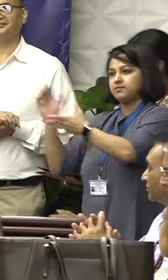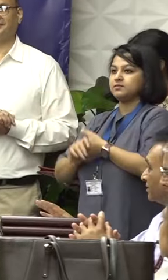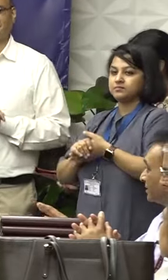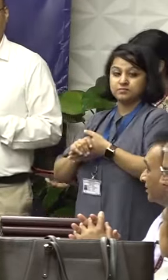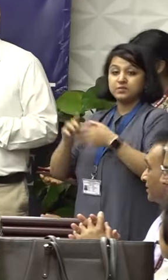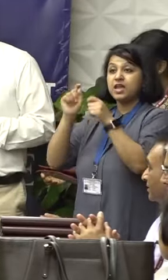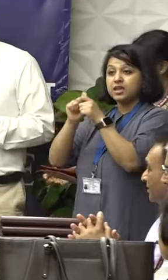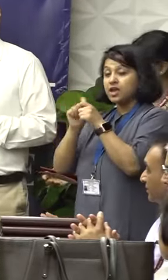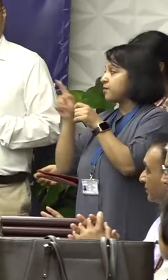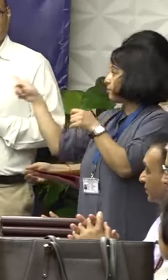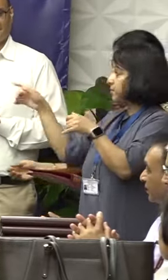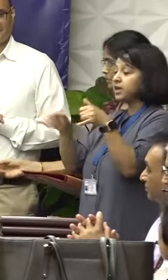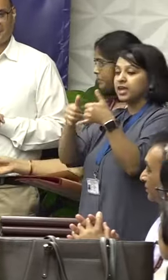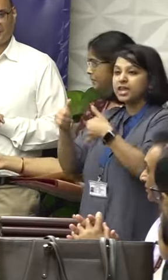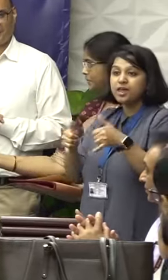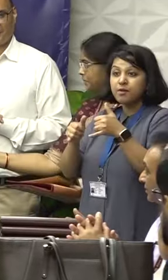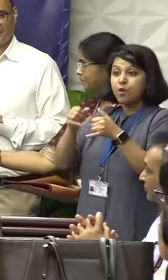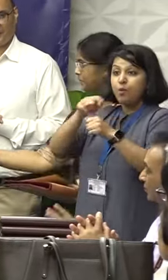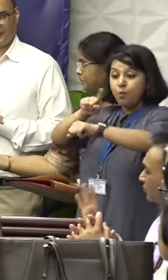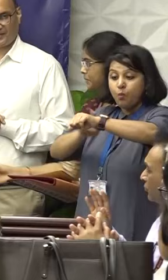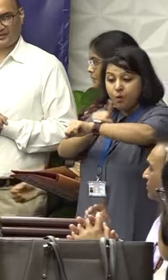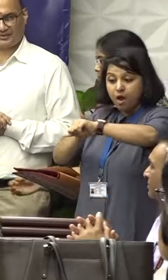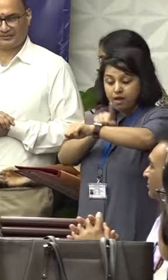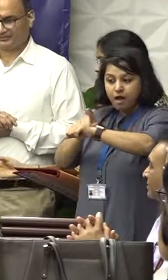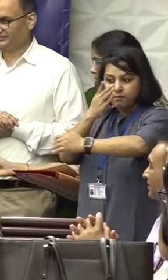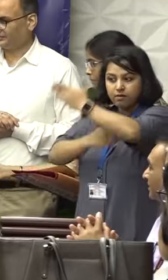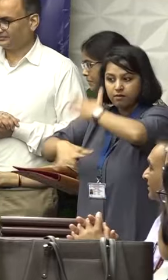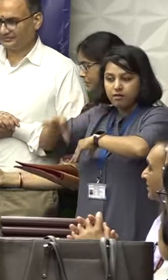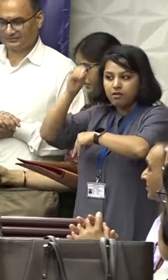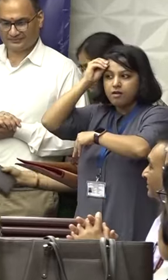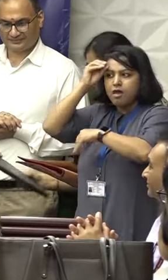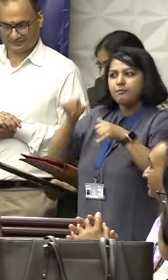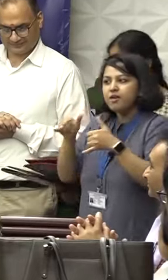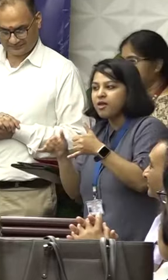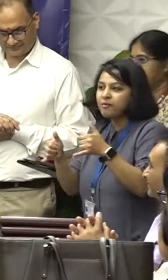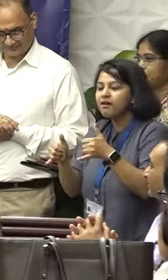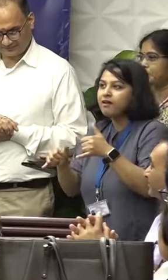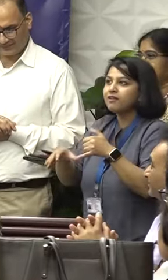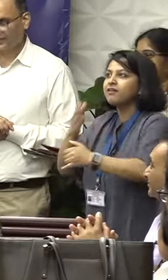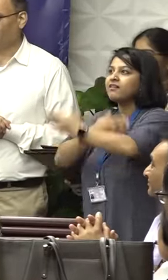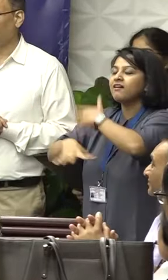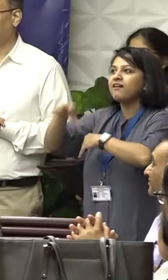उन्होंने बहुत ही बढ़िया गेम बनाई है, एक घंटे में आदमी दिव्यांगता के बारे में बहुत चीजें समझ जाता है खेल खेल में।